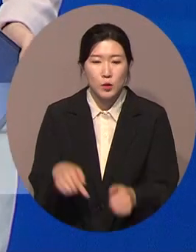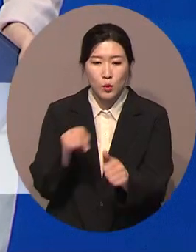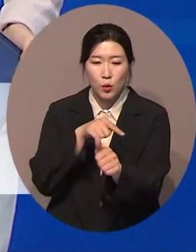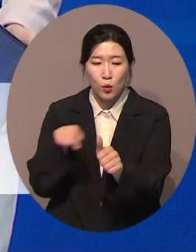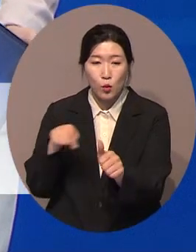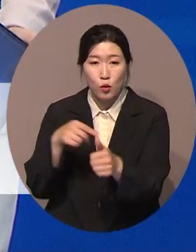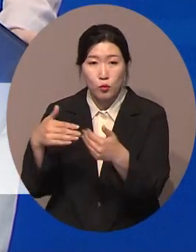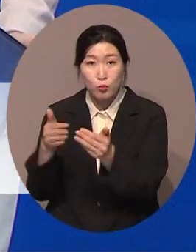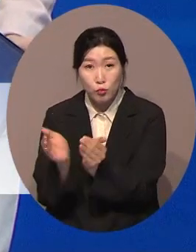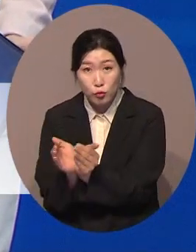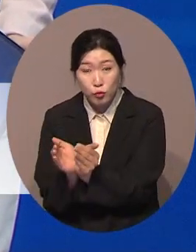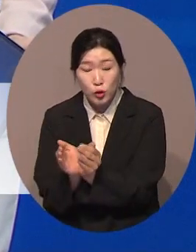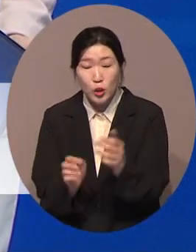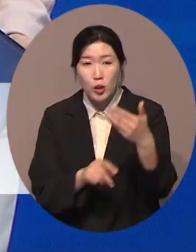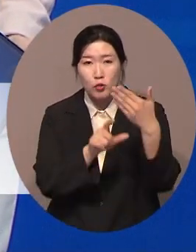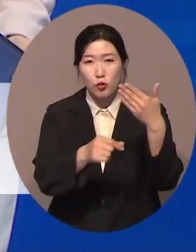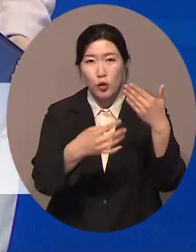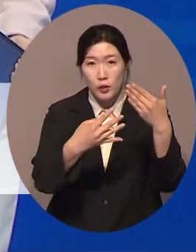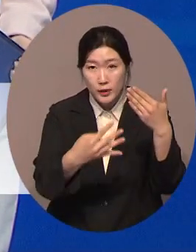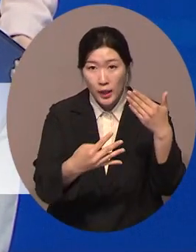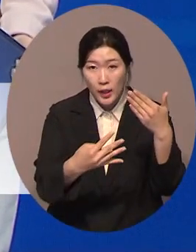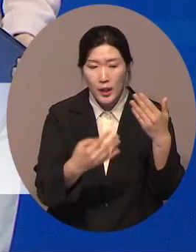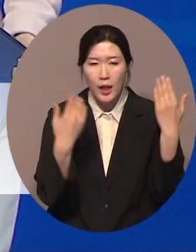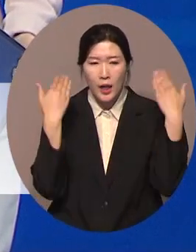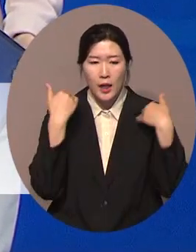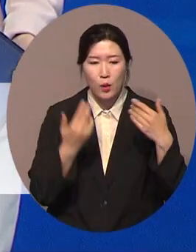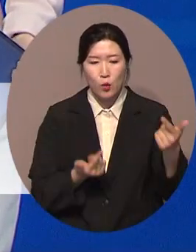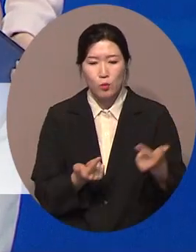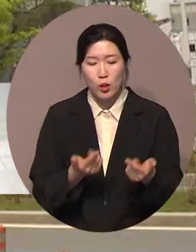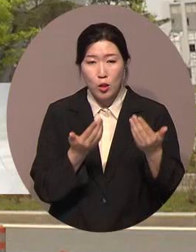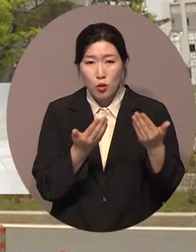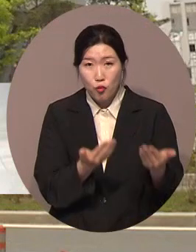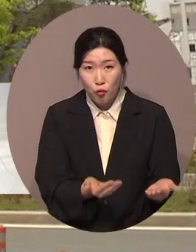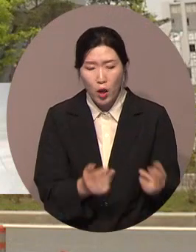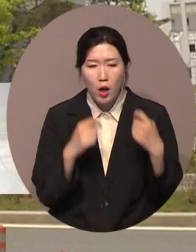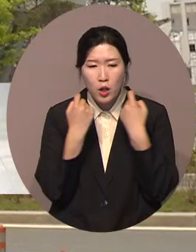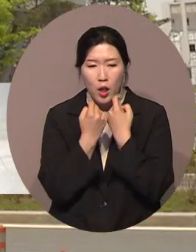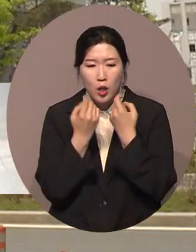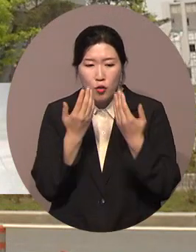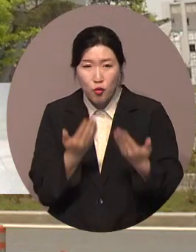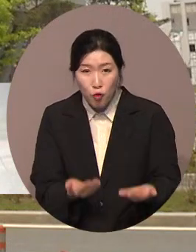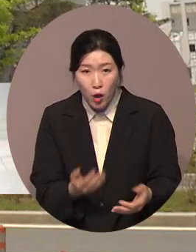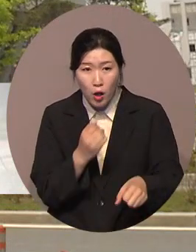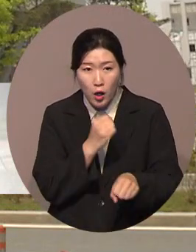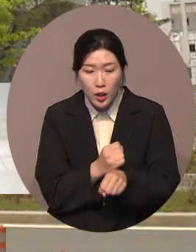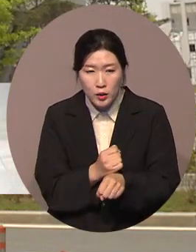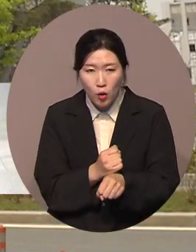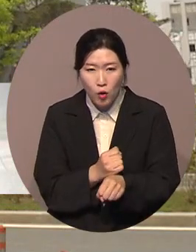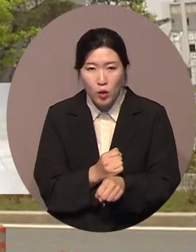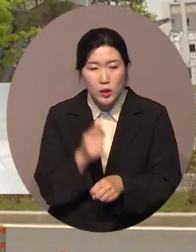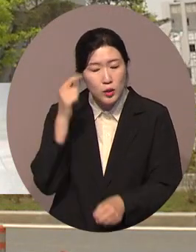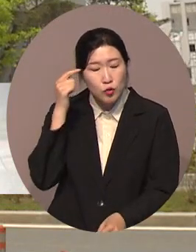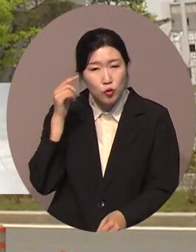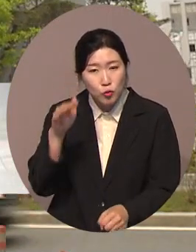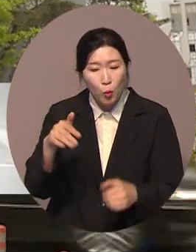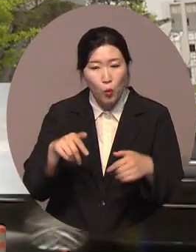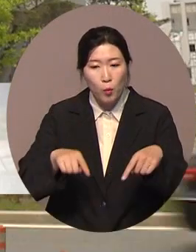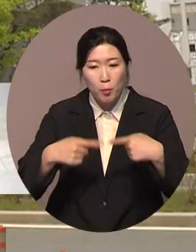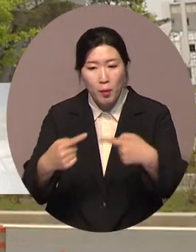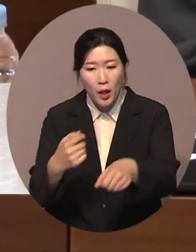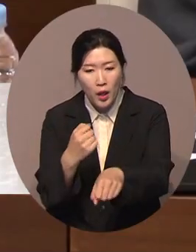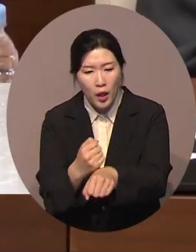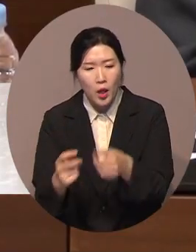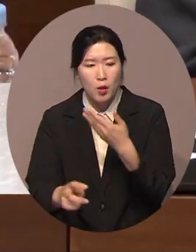교육부가 다음 달 4일 일선교사들이 재량휴업과 연가 사용 등을 통해 집단 행동에 나서는 것을 불법으로